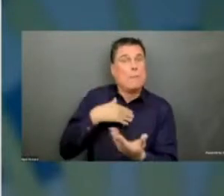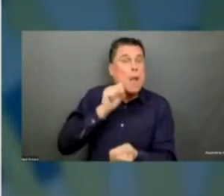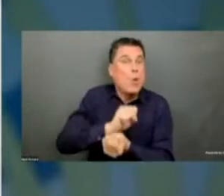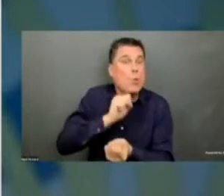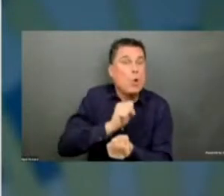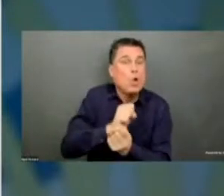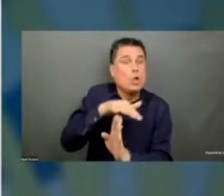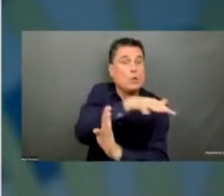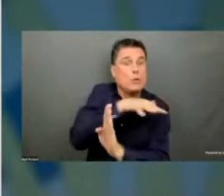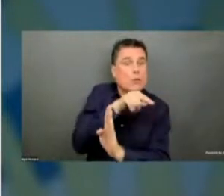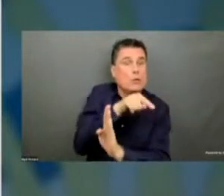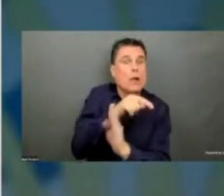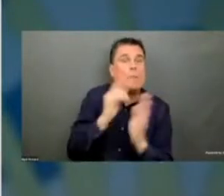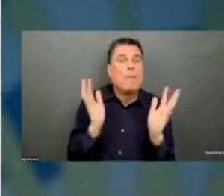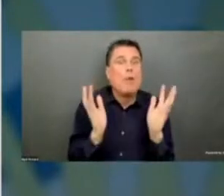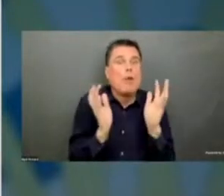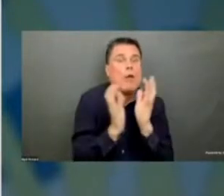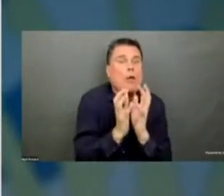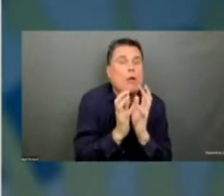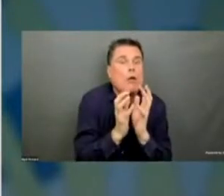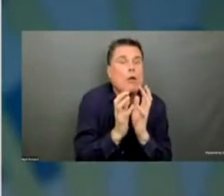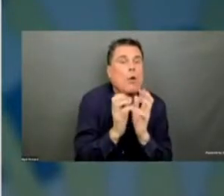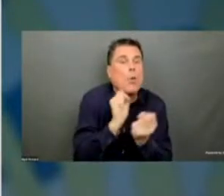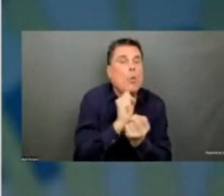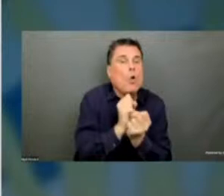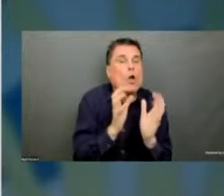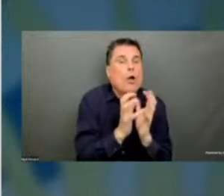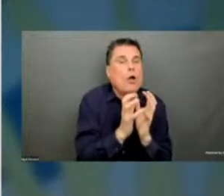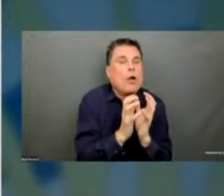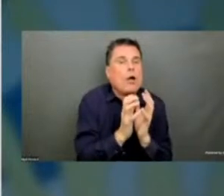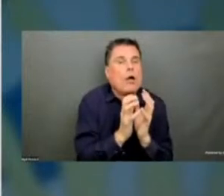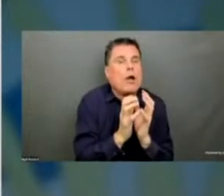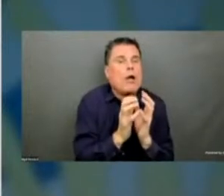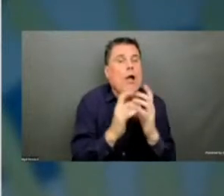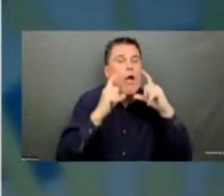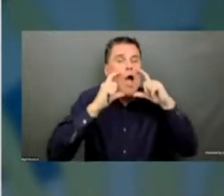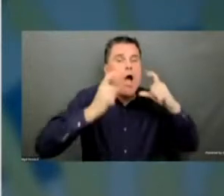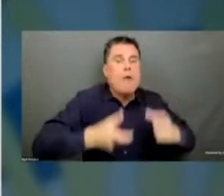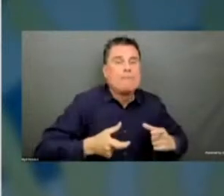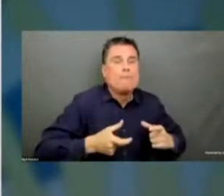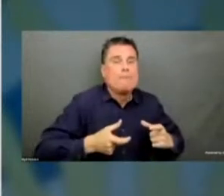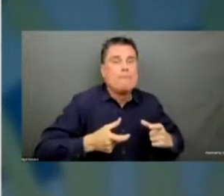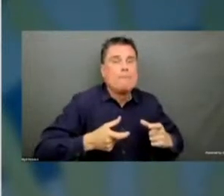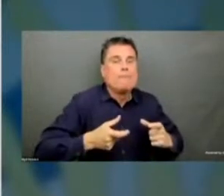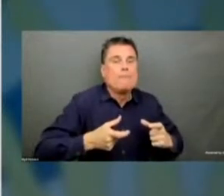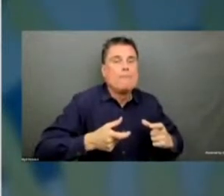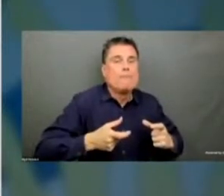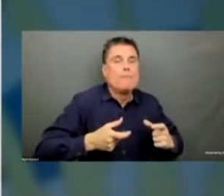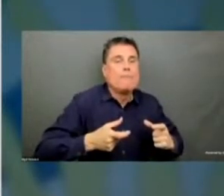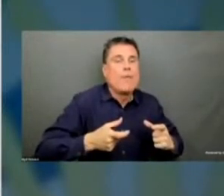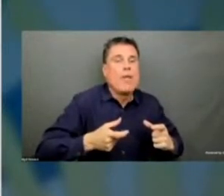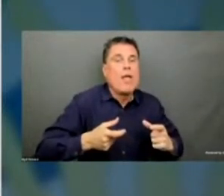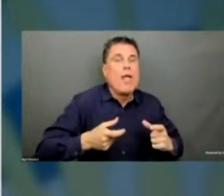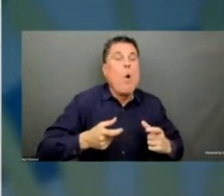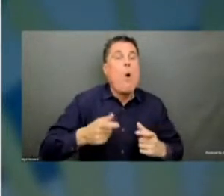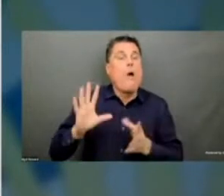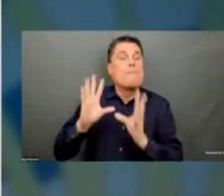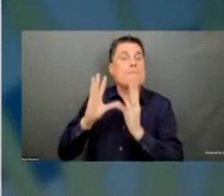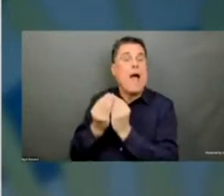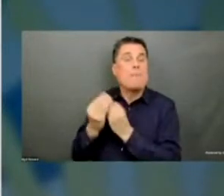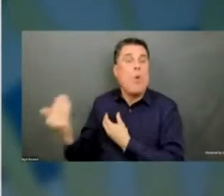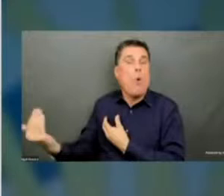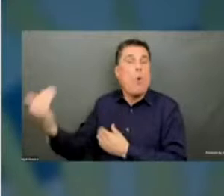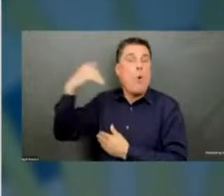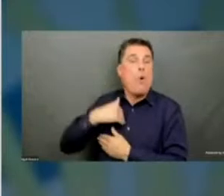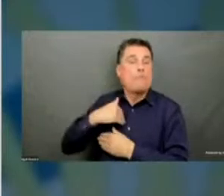希望 or 大 you 家呢， had 就 that 算是 other 在 family into your home 不要放松 without 警 taking 惕 those 不要轻易 precautions. 的 Those are 这 the 个 risky 放弃口罩，也 connections.